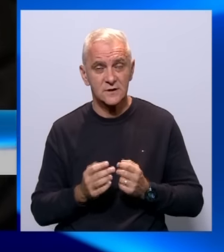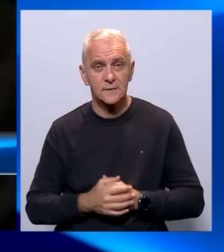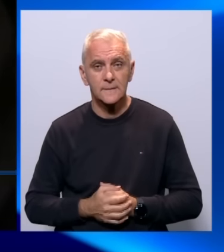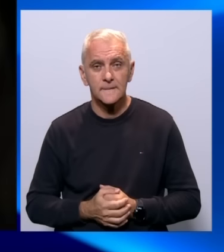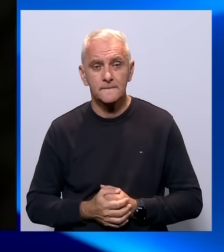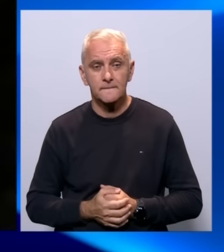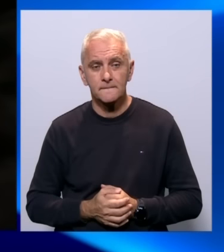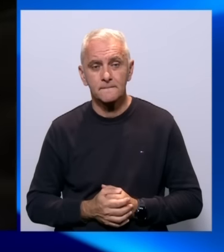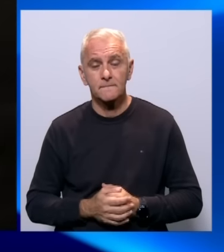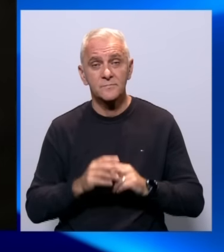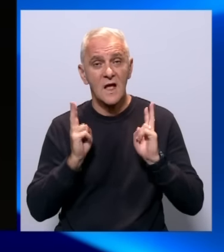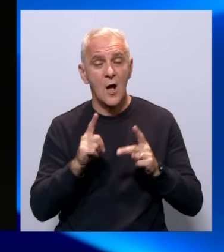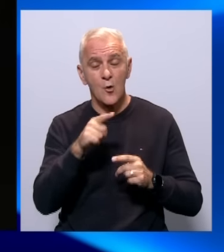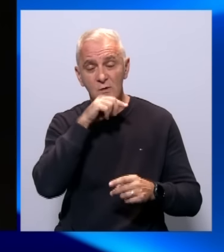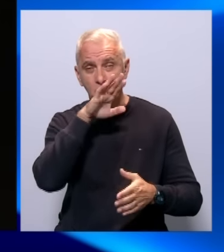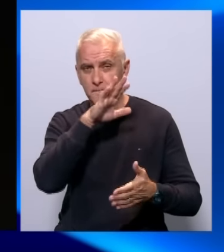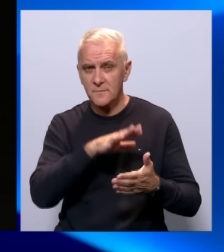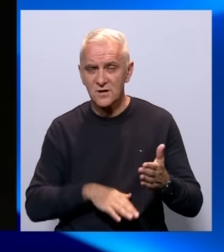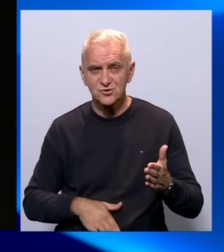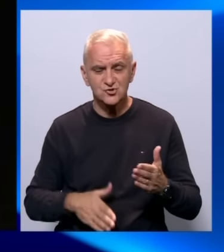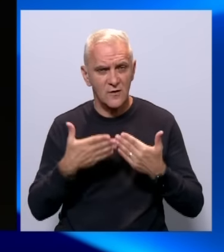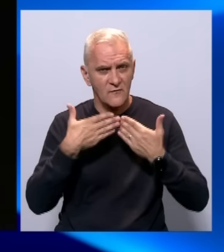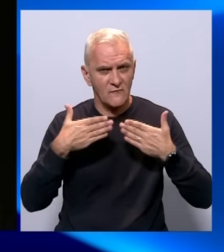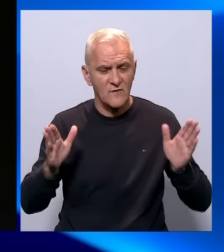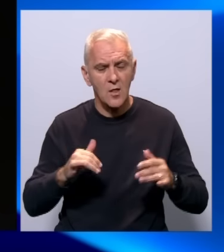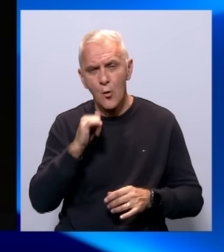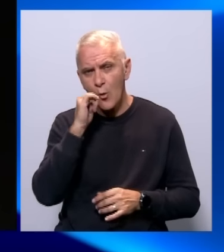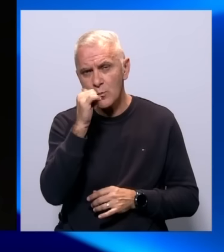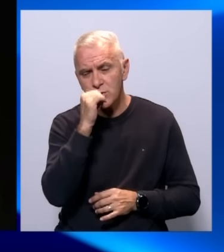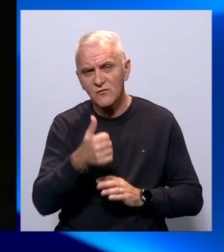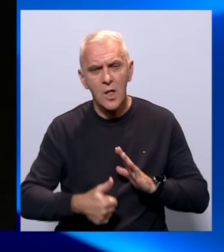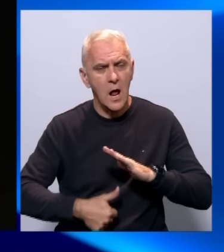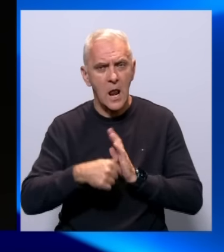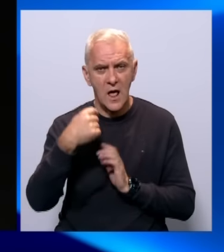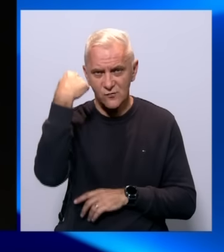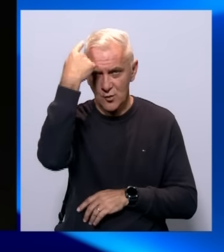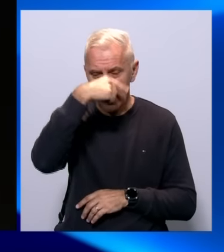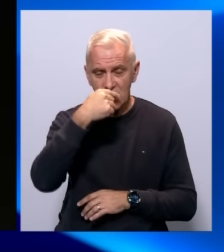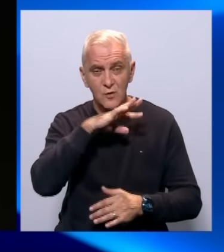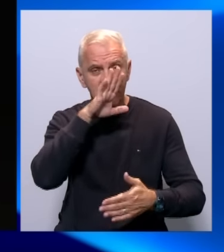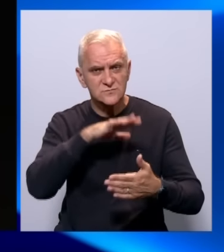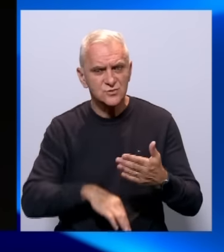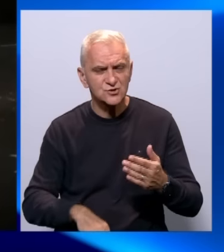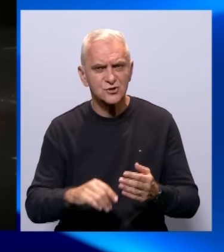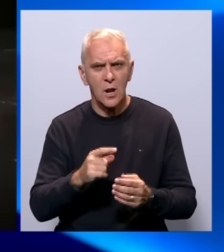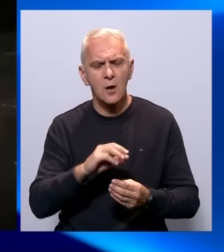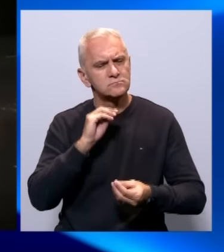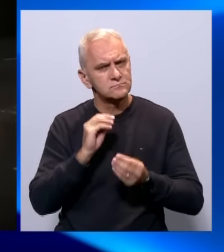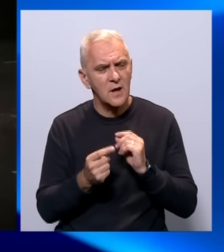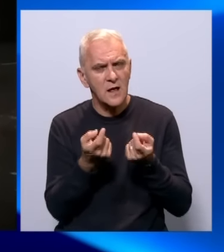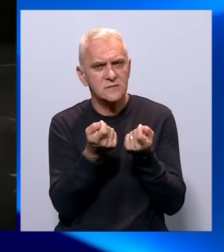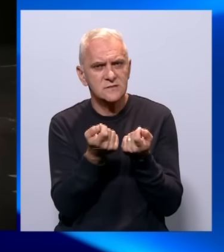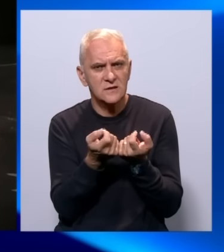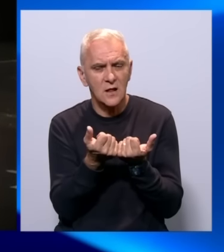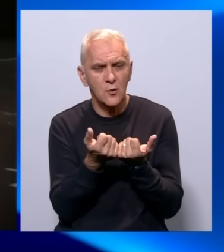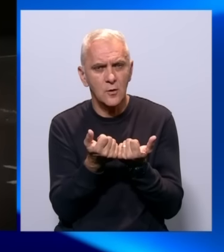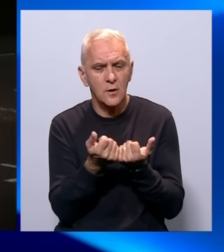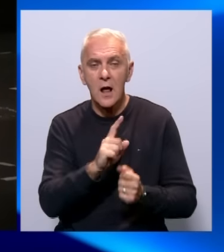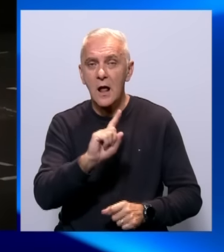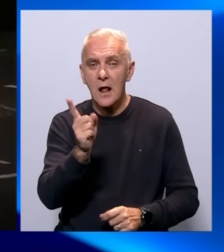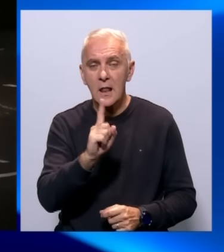teatra. Kako je ova priča veliko introspektivno putovanje glavnog lika, ispričano slojevito, kompleksno i detaljno,